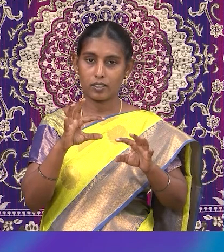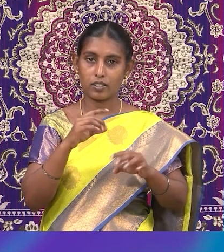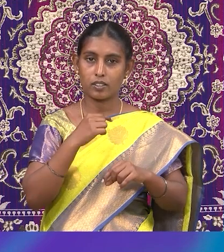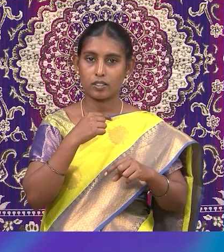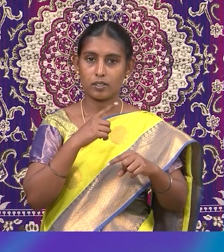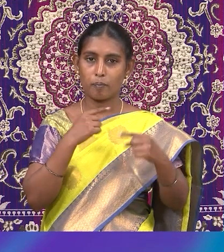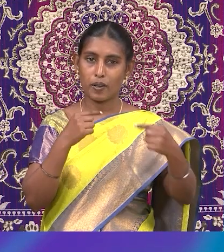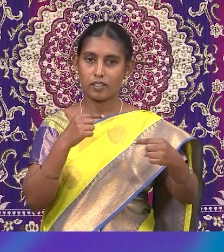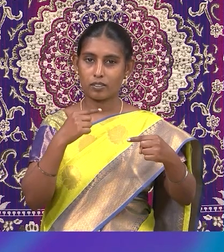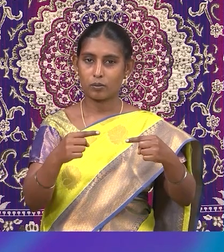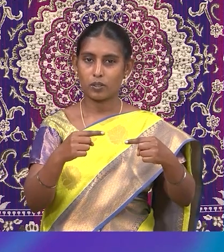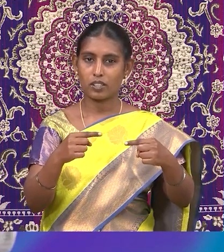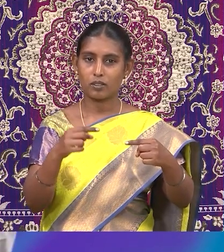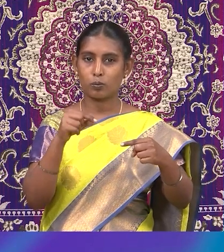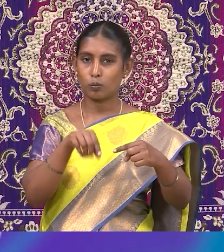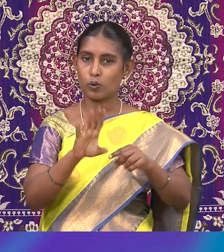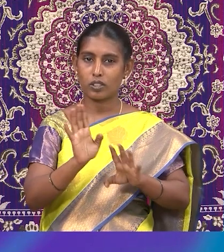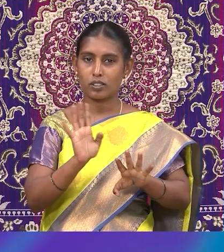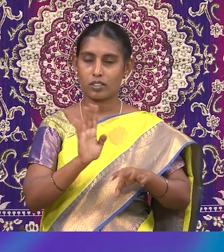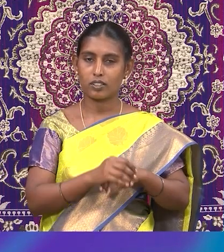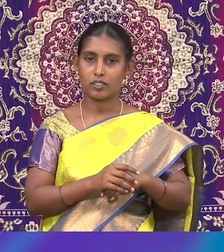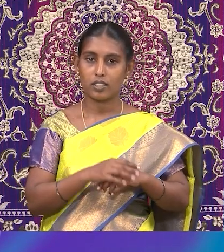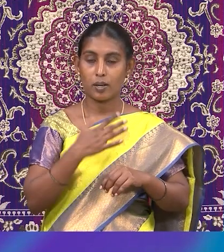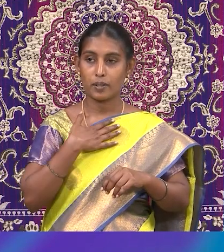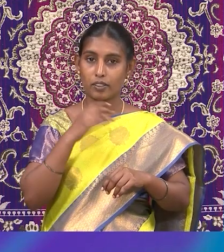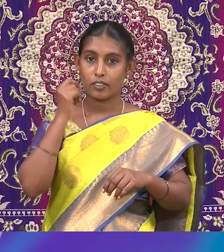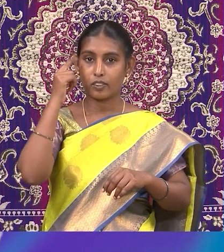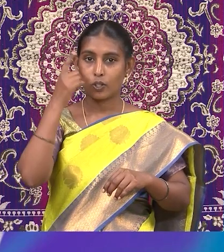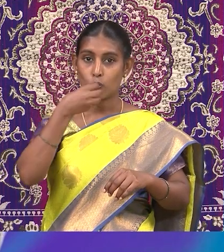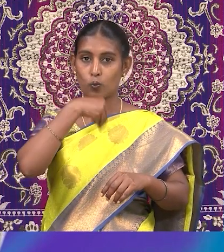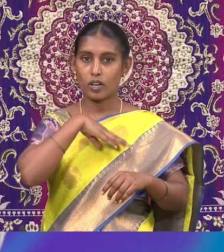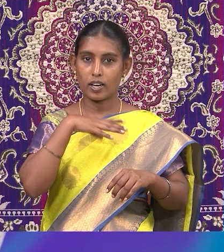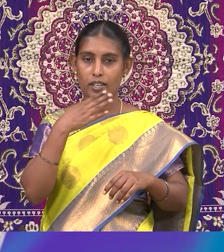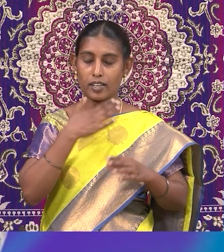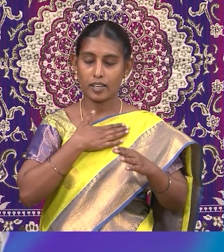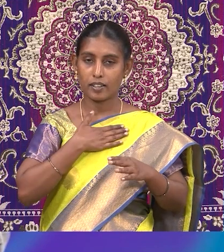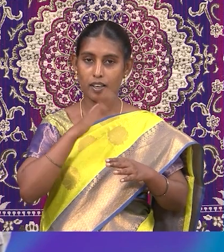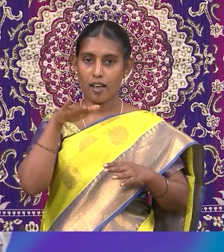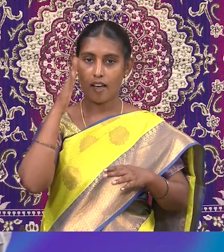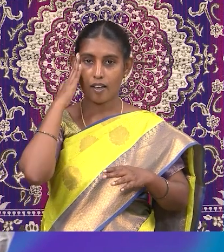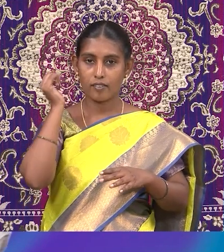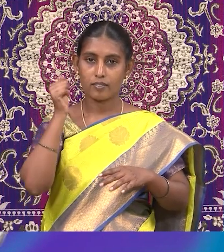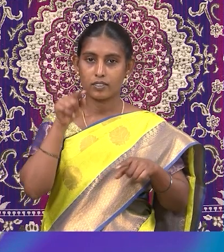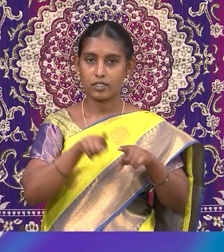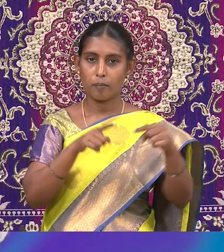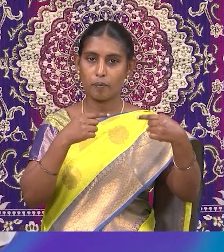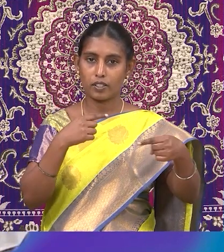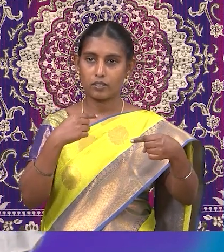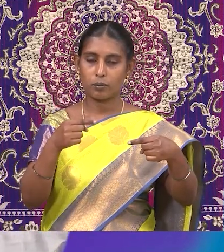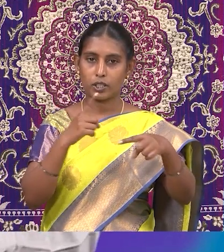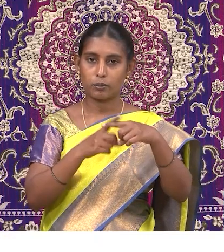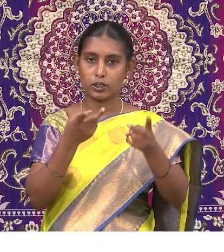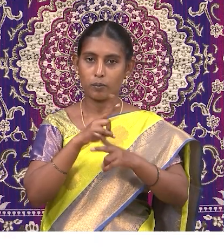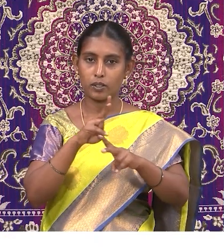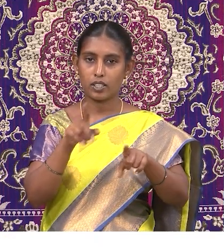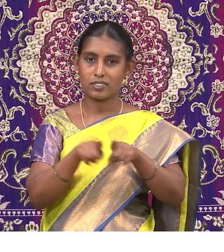-(-3/2) போட வேண்டிய அவசியம் இல்லை. நம்ம டைரெக்டாக மனசுக்குள்ளேயே -(-+) அப்படின்னு சொல்லிட்டு ப்ளஸ்ஸை டைரெக்டாக